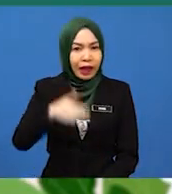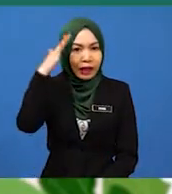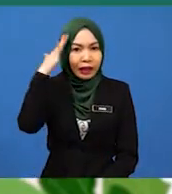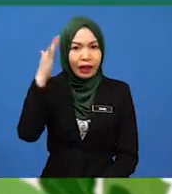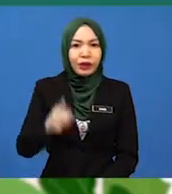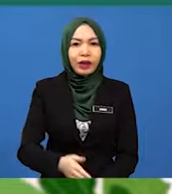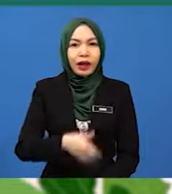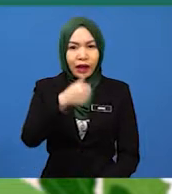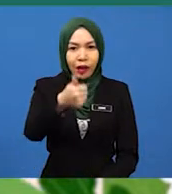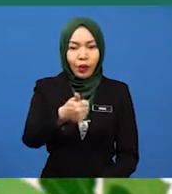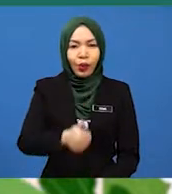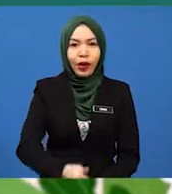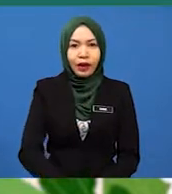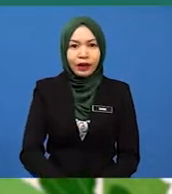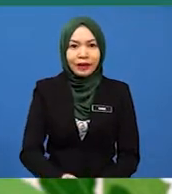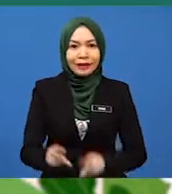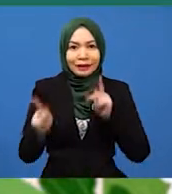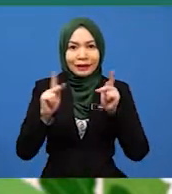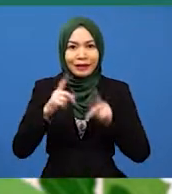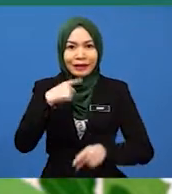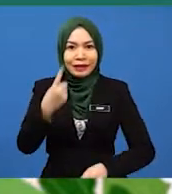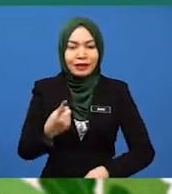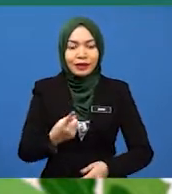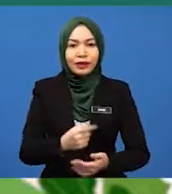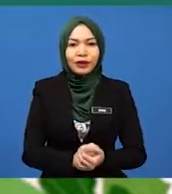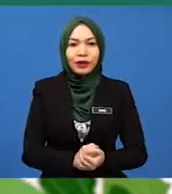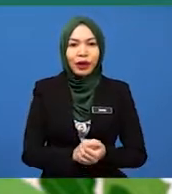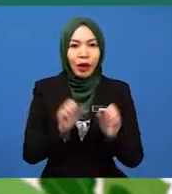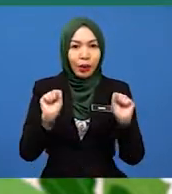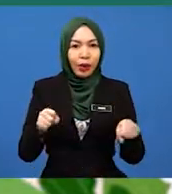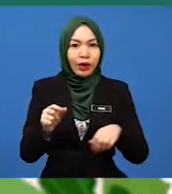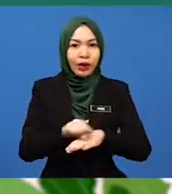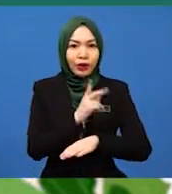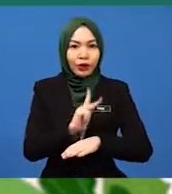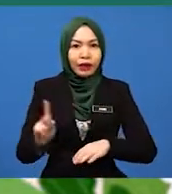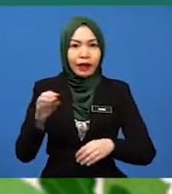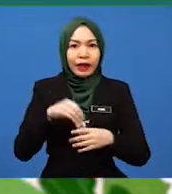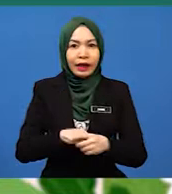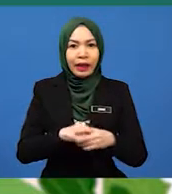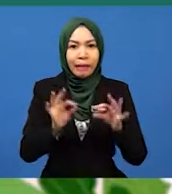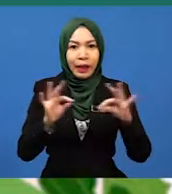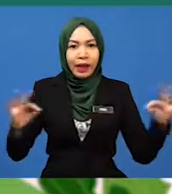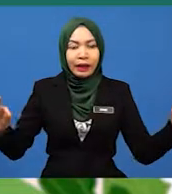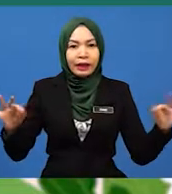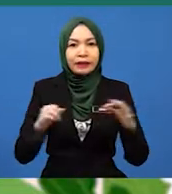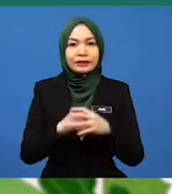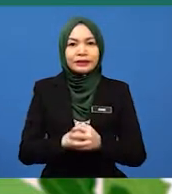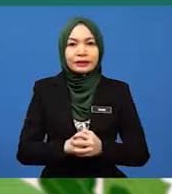Tahukah murid-murid kata seru juga digunakan dalam ayat seruan?